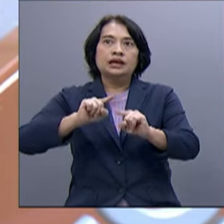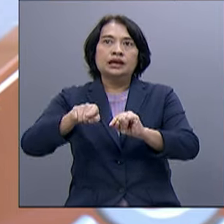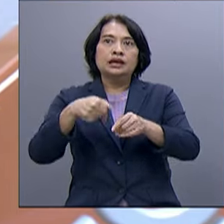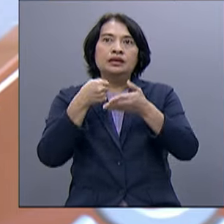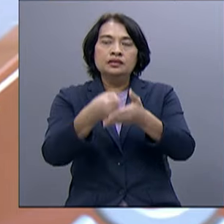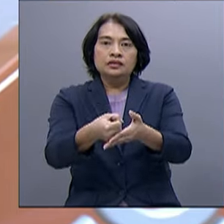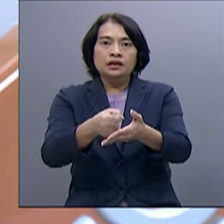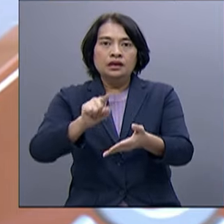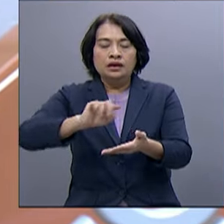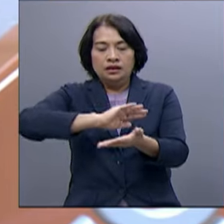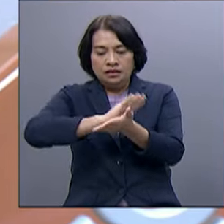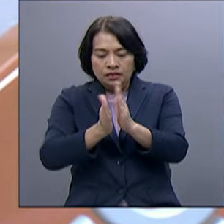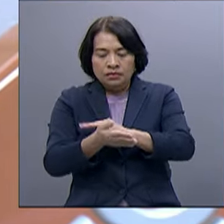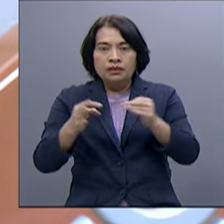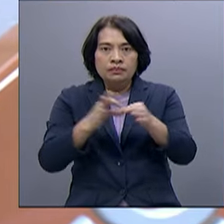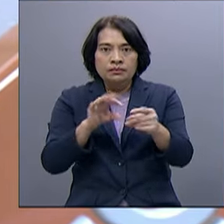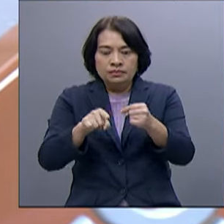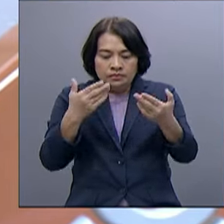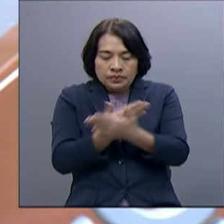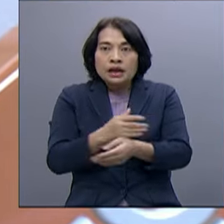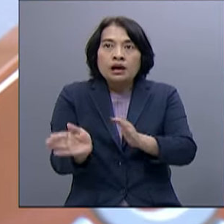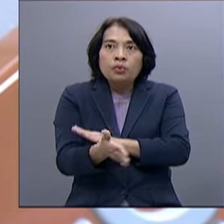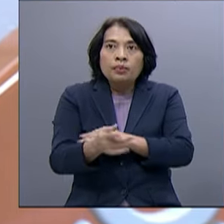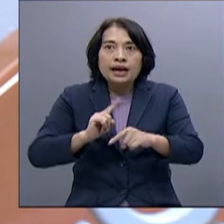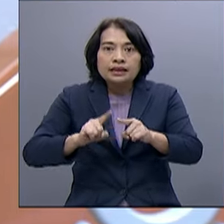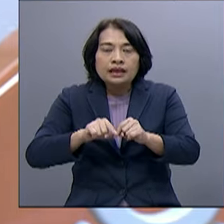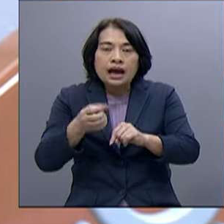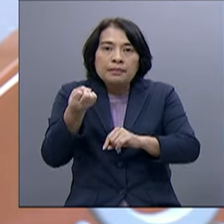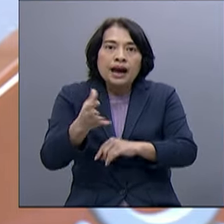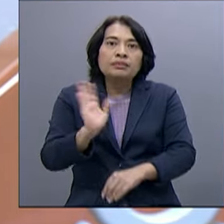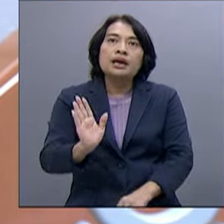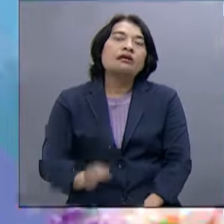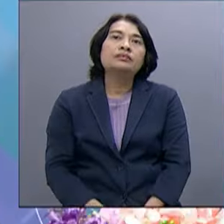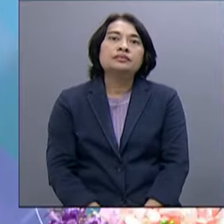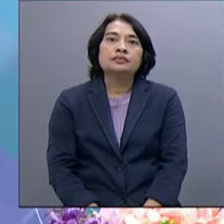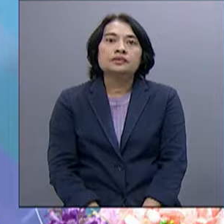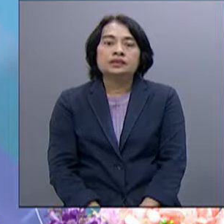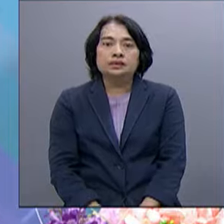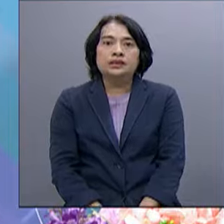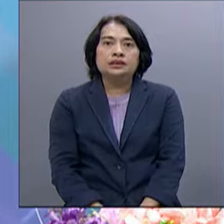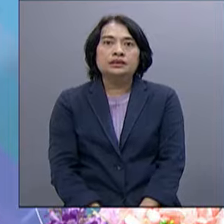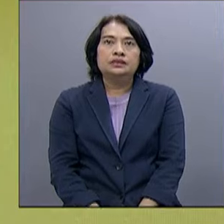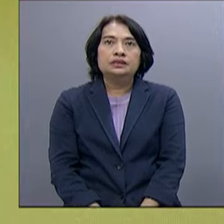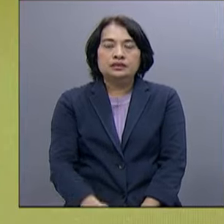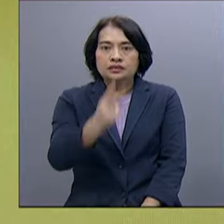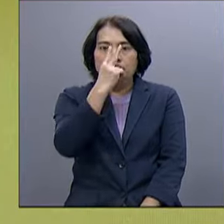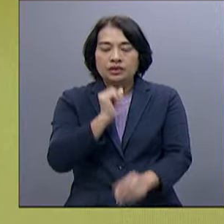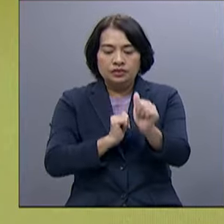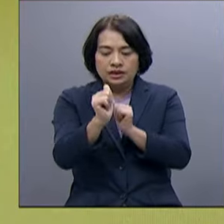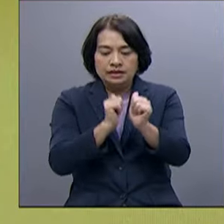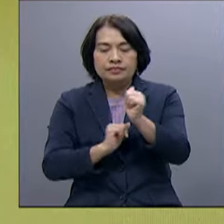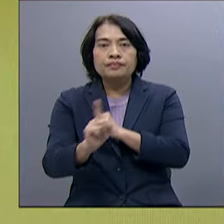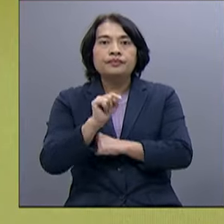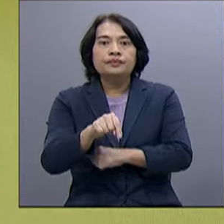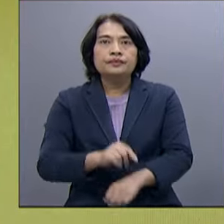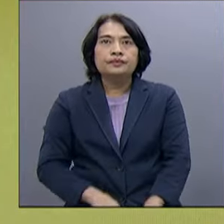าแปรรูปเพื่อลดจำนวนประชากรปลาหมอคางดำด้วยนั่นเองค่ะ ใช่แล้ว ไปกันที่การประกวดกันหน่อย ใช่ค่ะคุณผู้ชมมาดูเรื่องของ